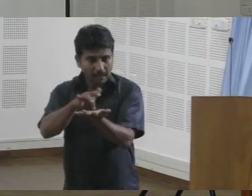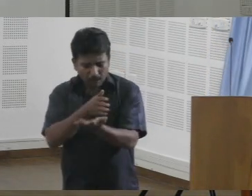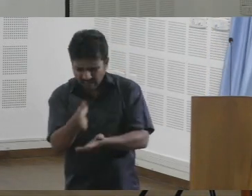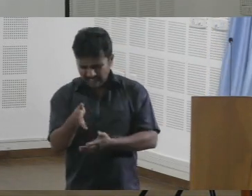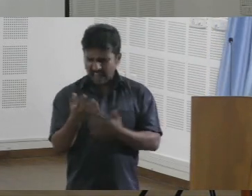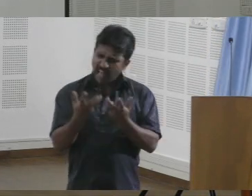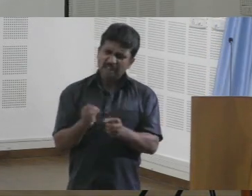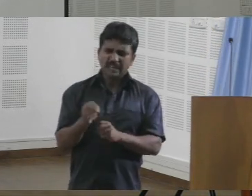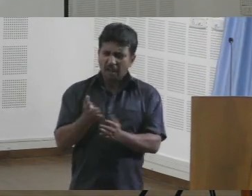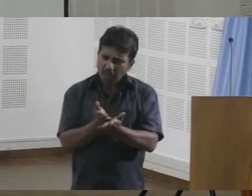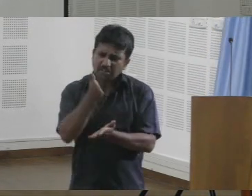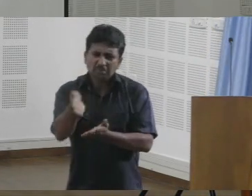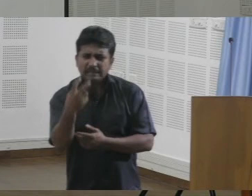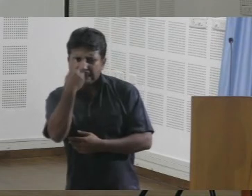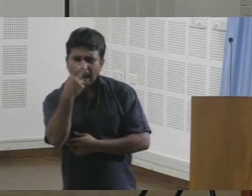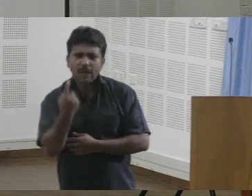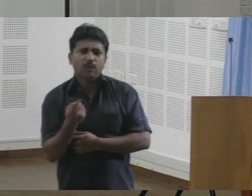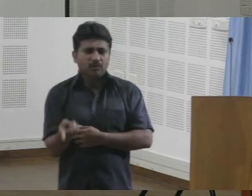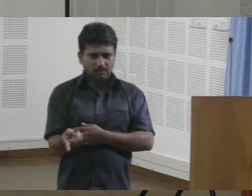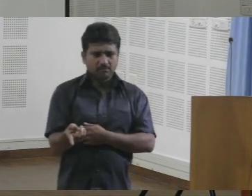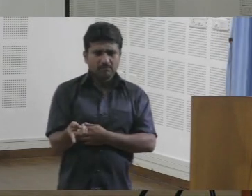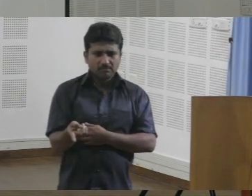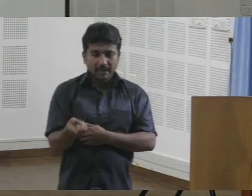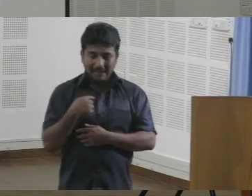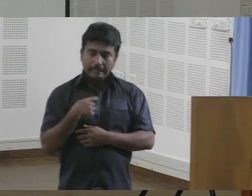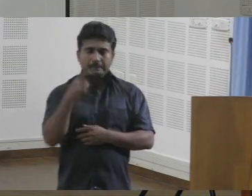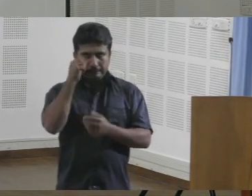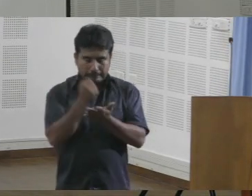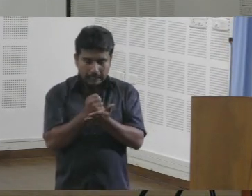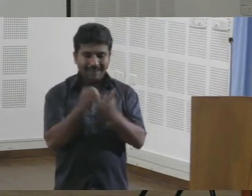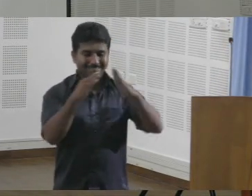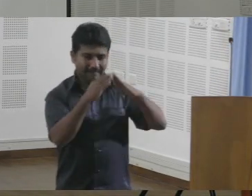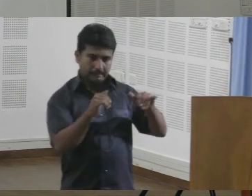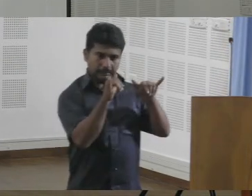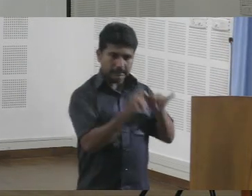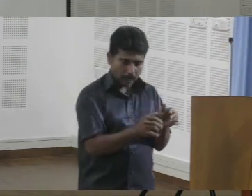വീട്ടിൽ നിന്ന് ക്ലെയിം ചെയ്യാം എന്നുള്ള ഒരു ഡിസിഷനിലേക്ക് വന്നു.